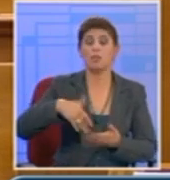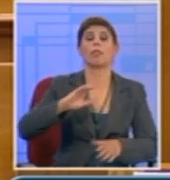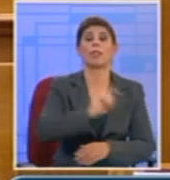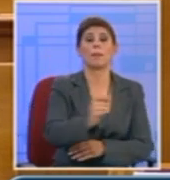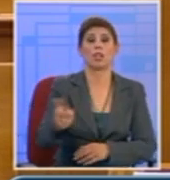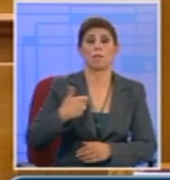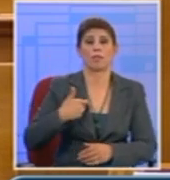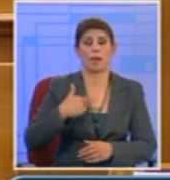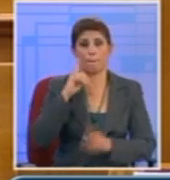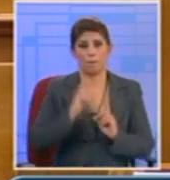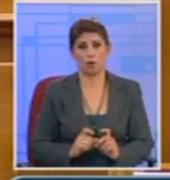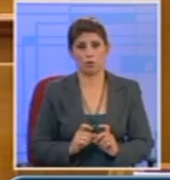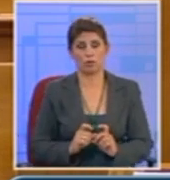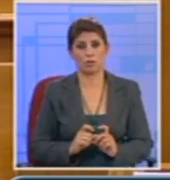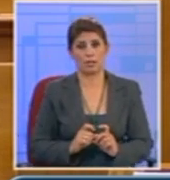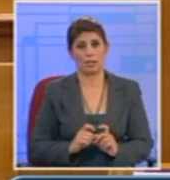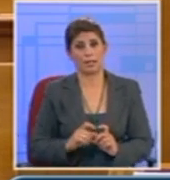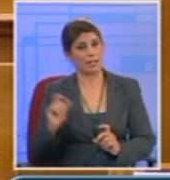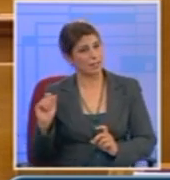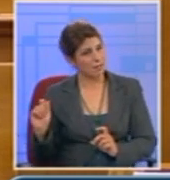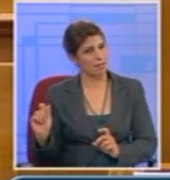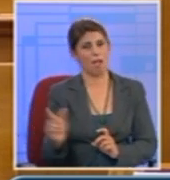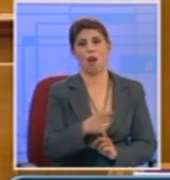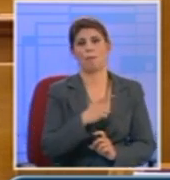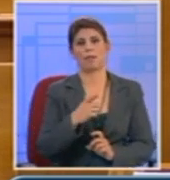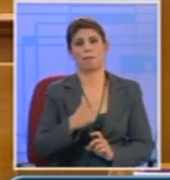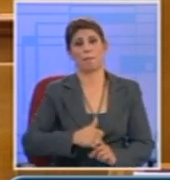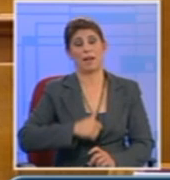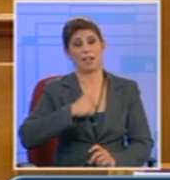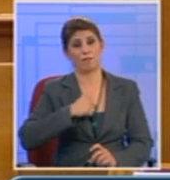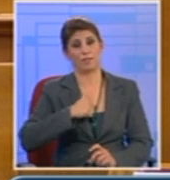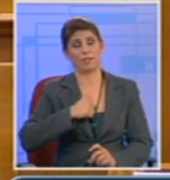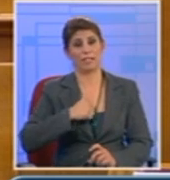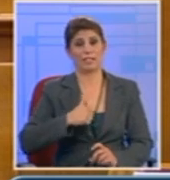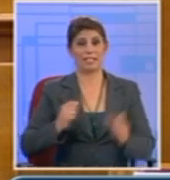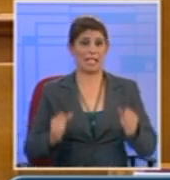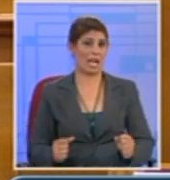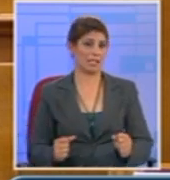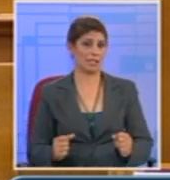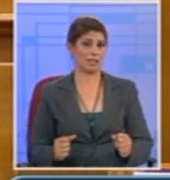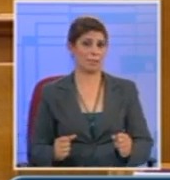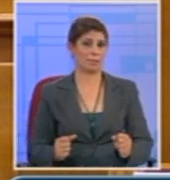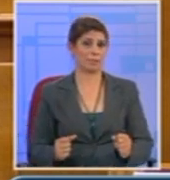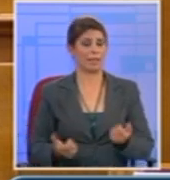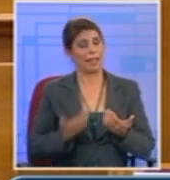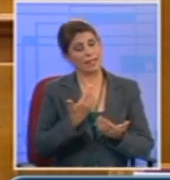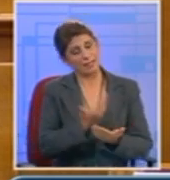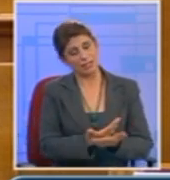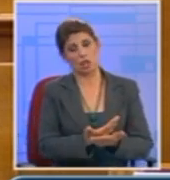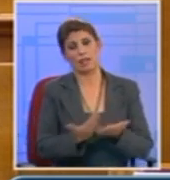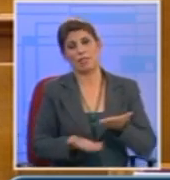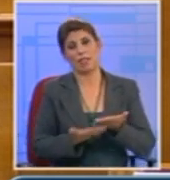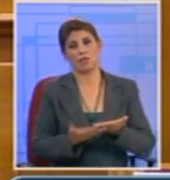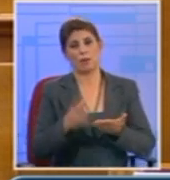υποχρεώσεις και στέλνουμε και μήνυμα υπερήφανης και άκαμπτης στάσης ζητώντας διευκόλυνση από το δουνου